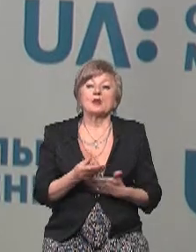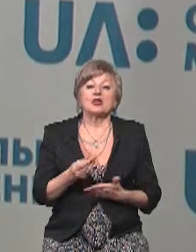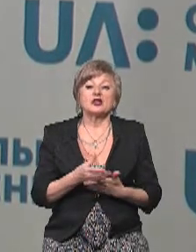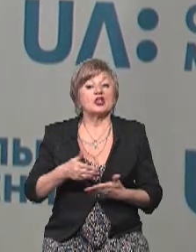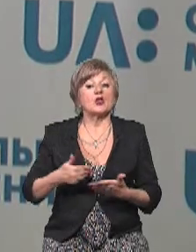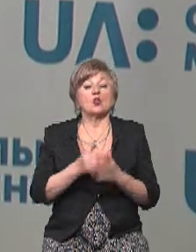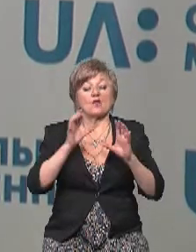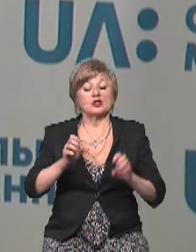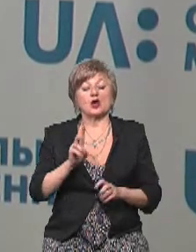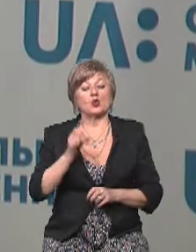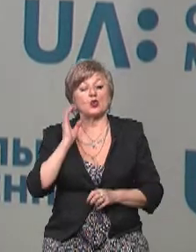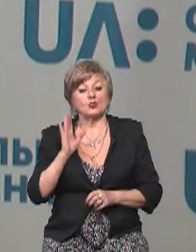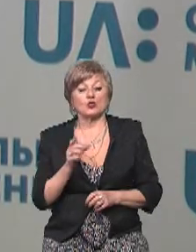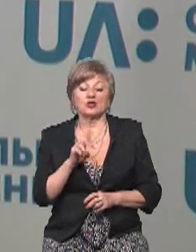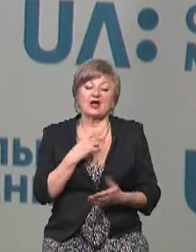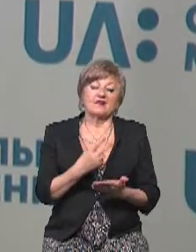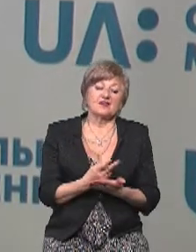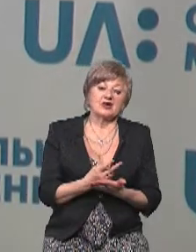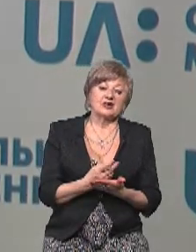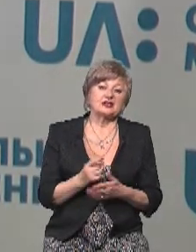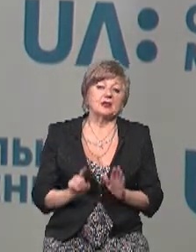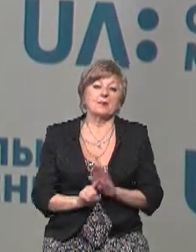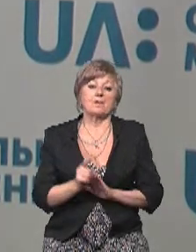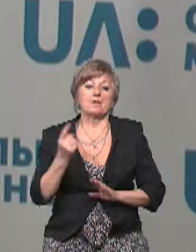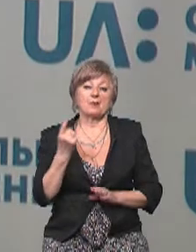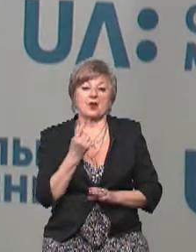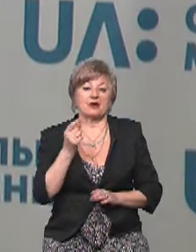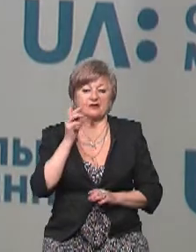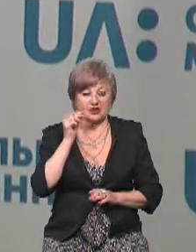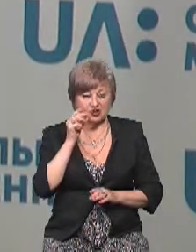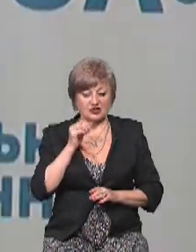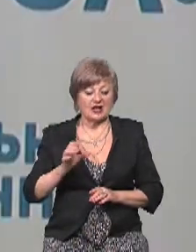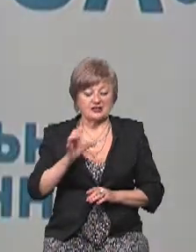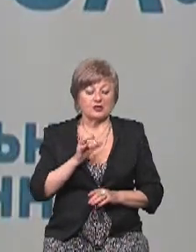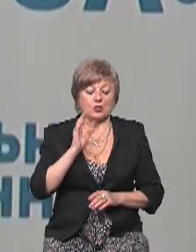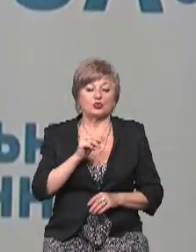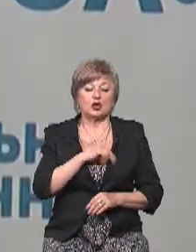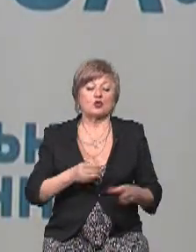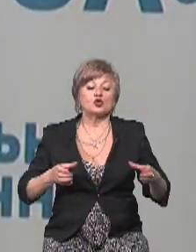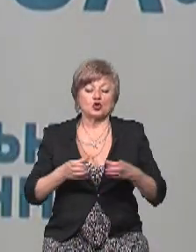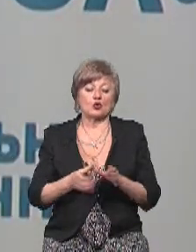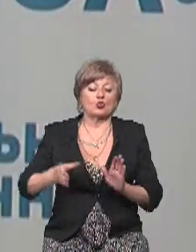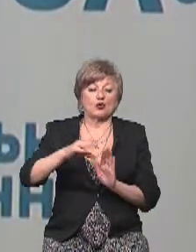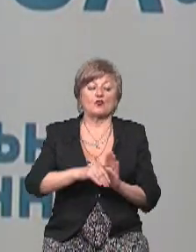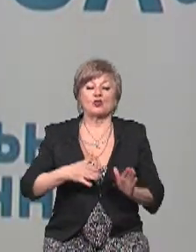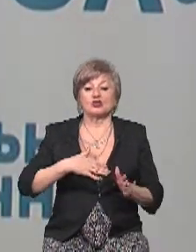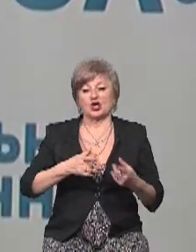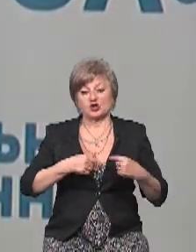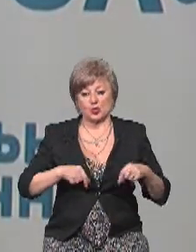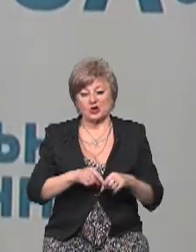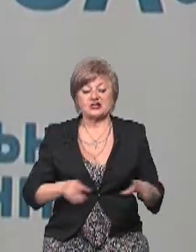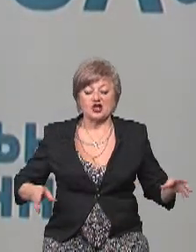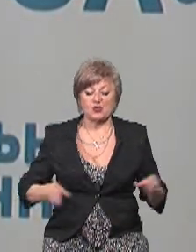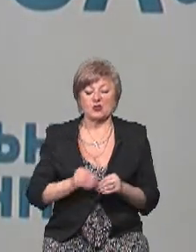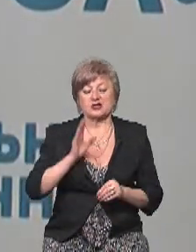закон, якому він буде у вигляді, з перших чисел вересня буде створена робоча група, куди входитиме й наша організація, і ми разом